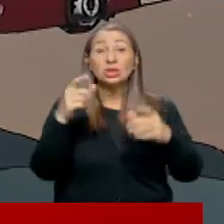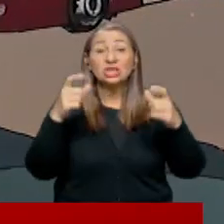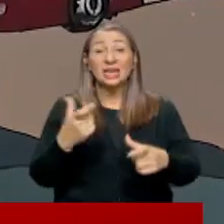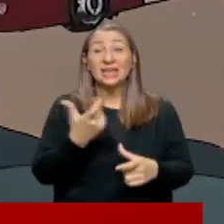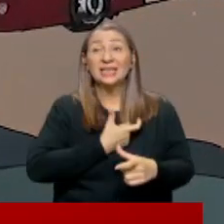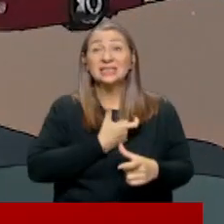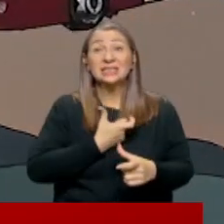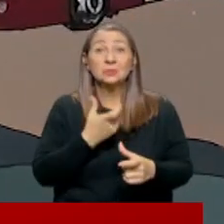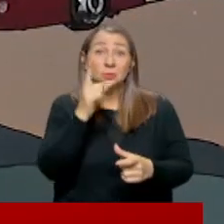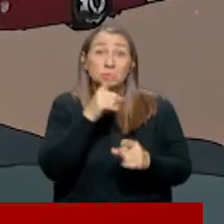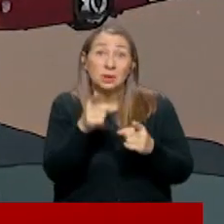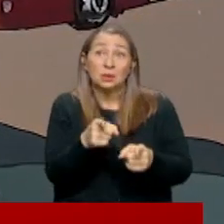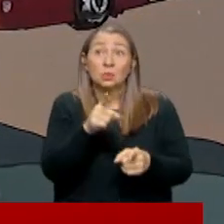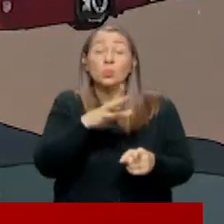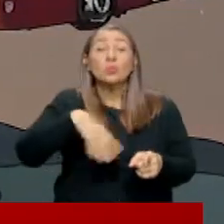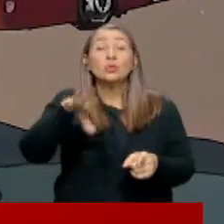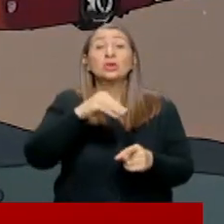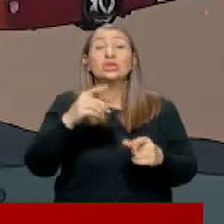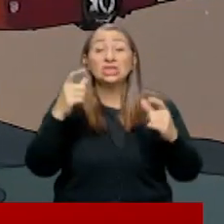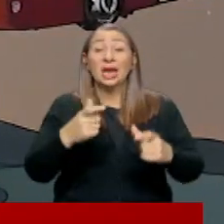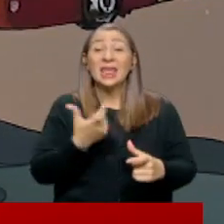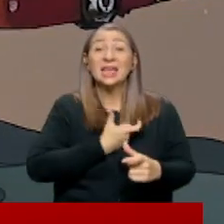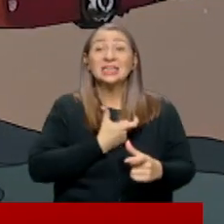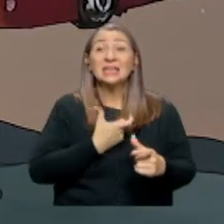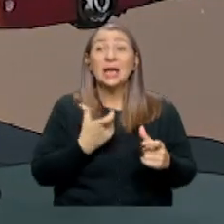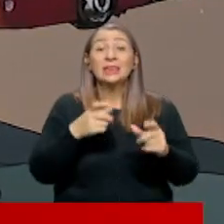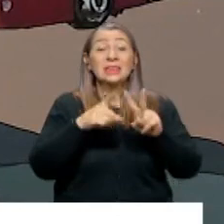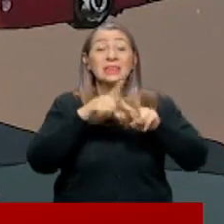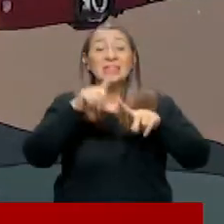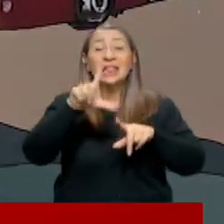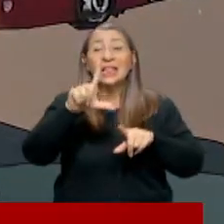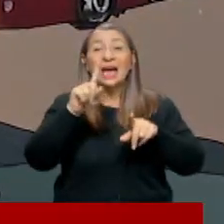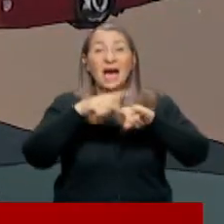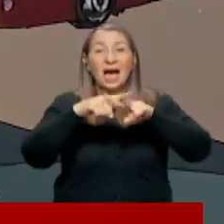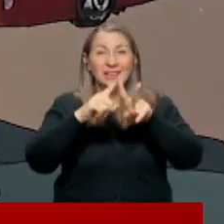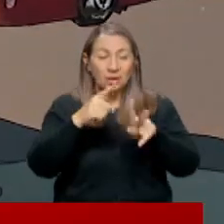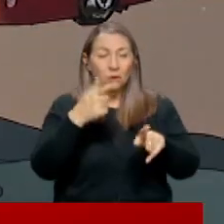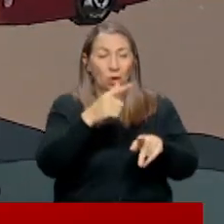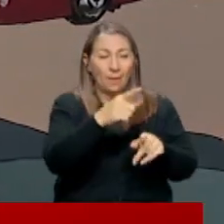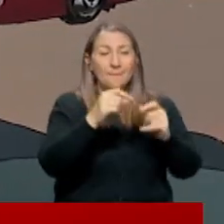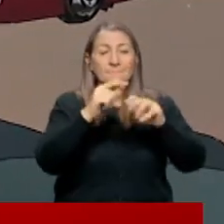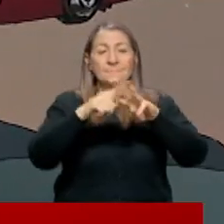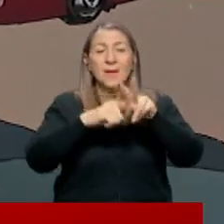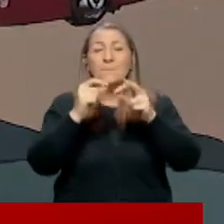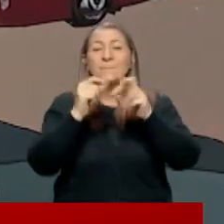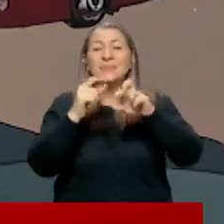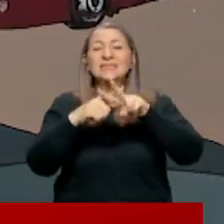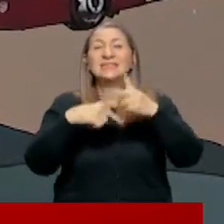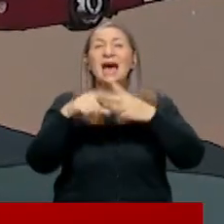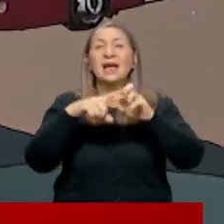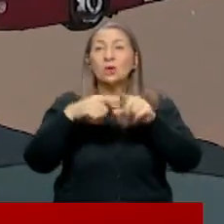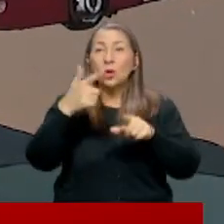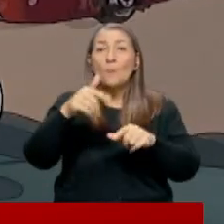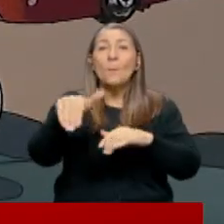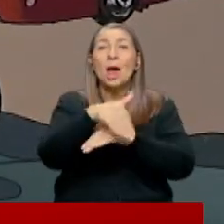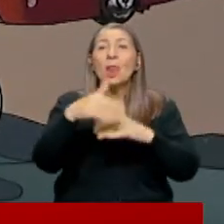yasasından kaynaklanıyor bu bütün şehir yasasıyla nallıhan'ın bir Köyü Beypazarı'nın bir Köyü Bunların hepsi